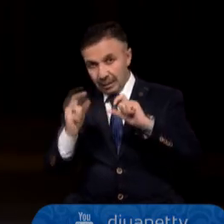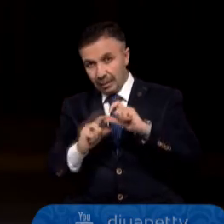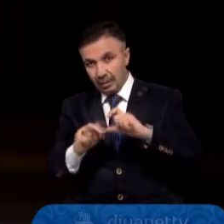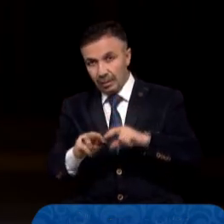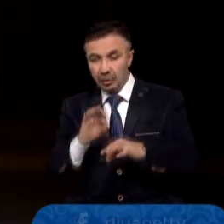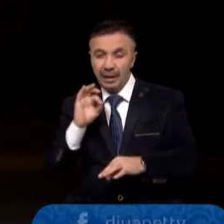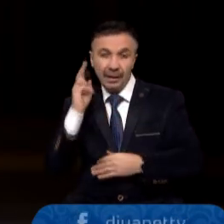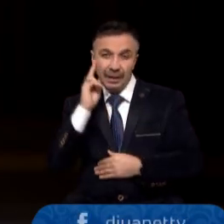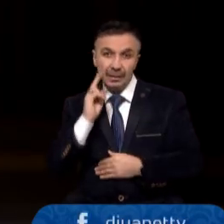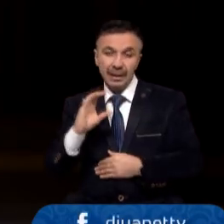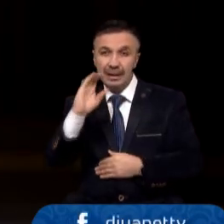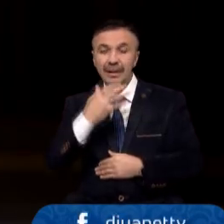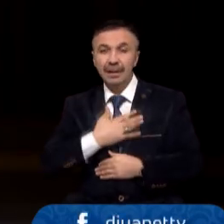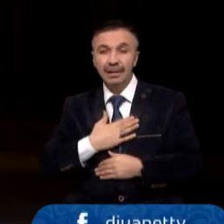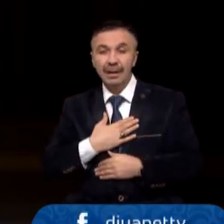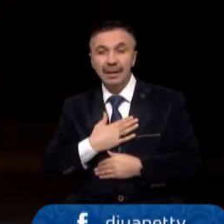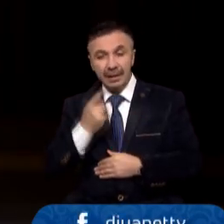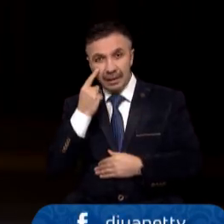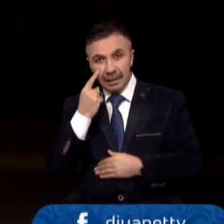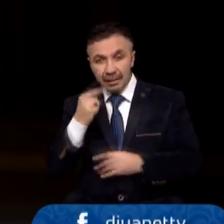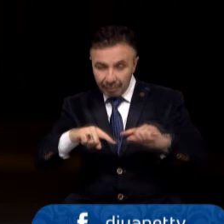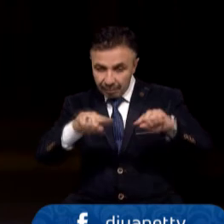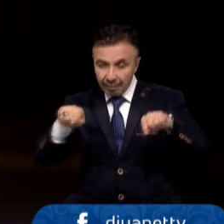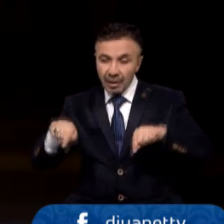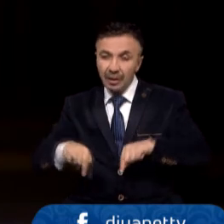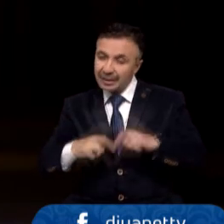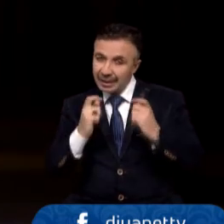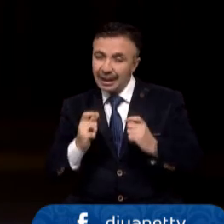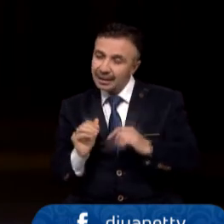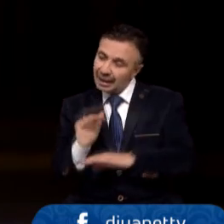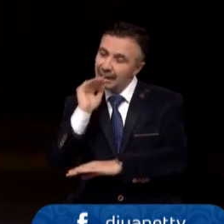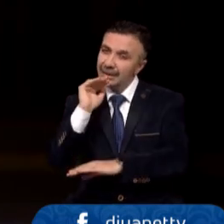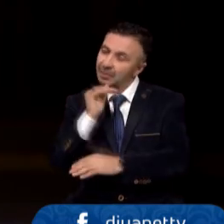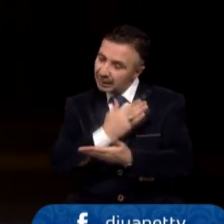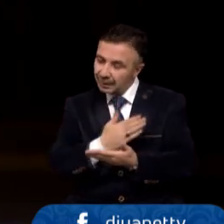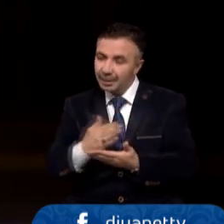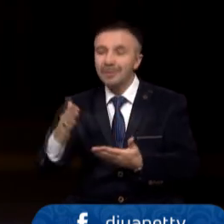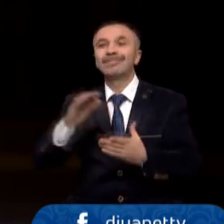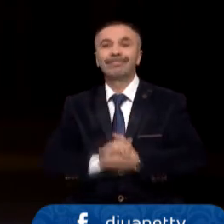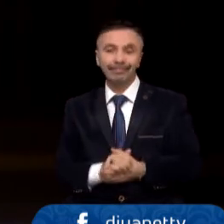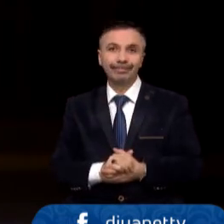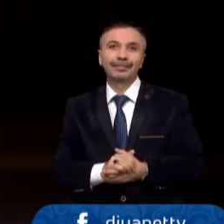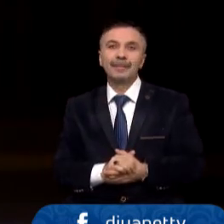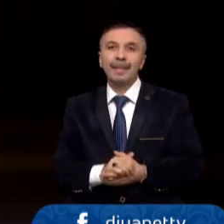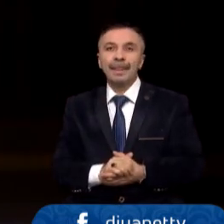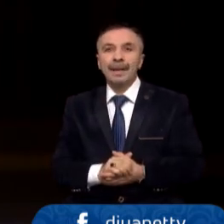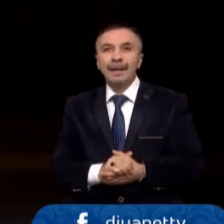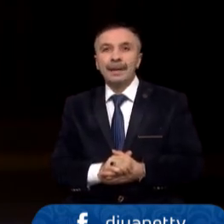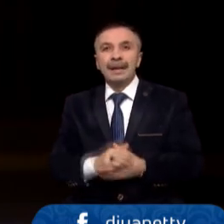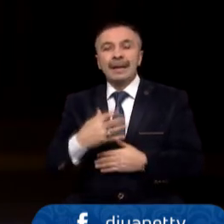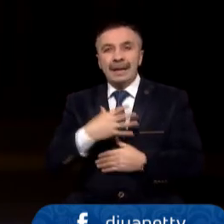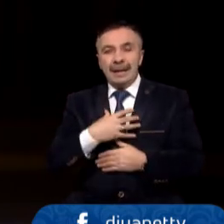yapıyorlarsa Hz Osman Efendimiz de İslam devletinin gölgesinde hayatını bu şekilde devam